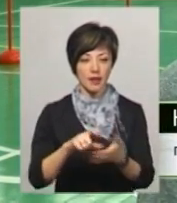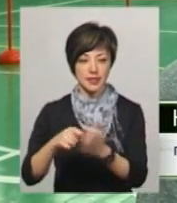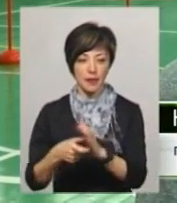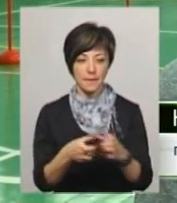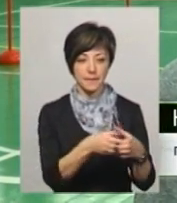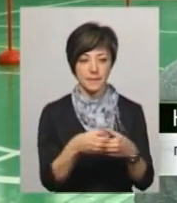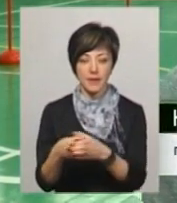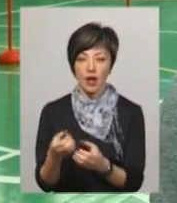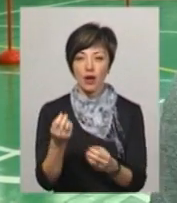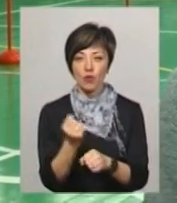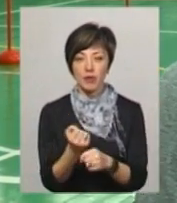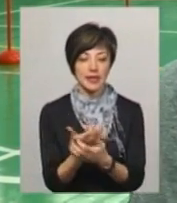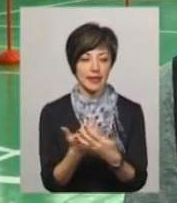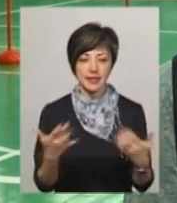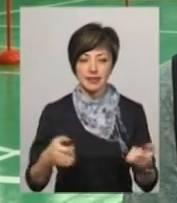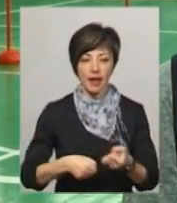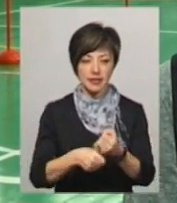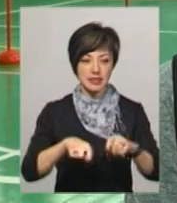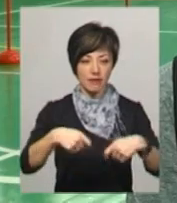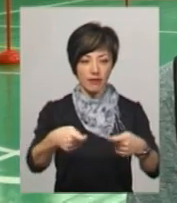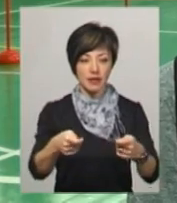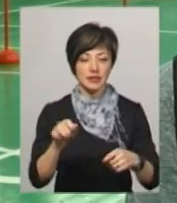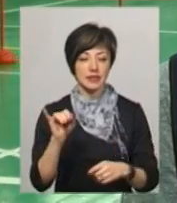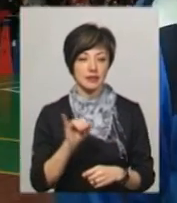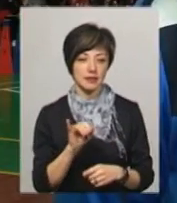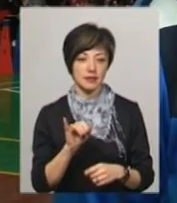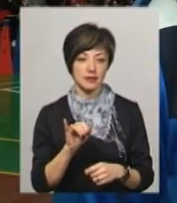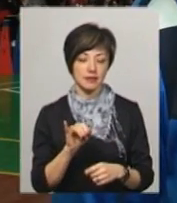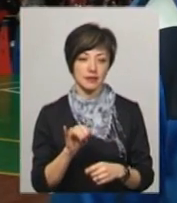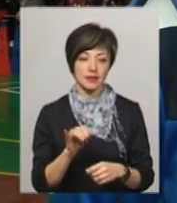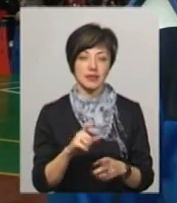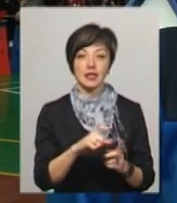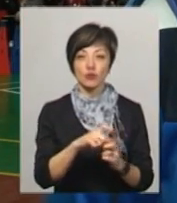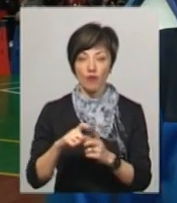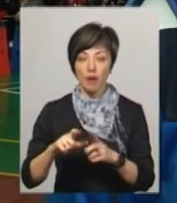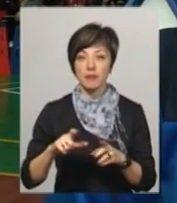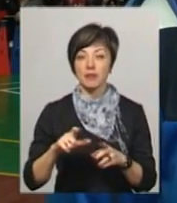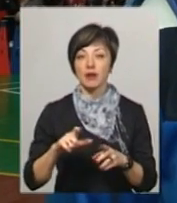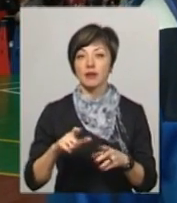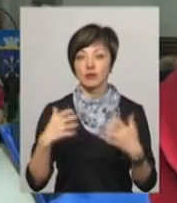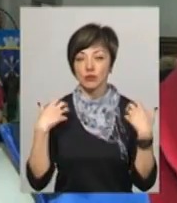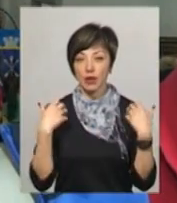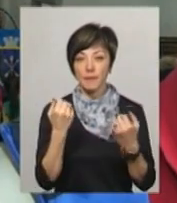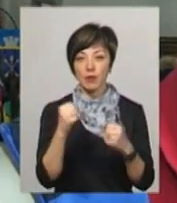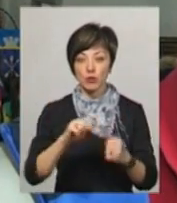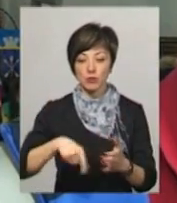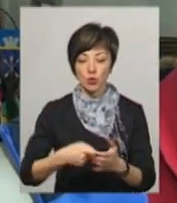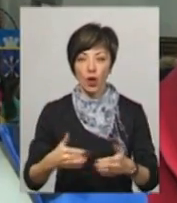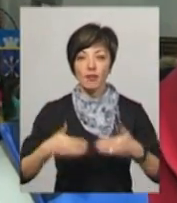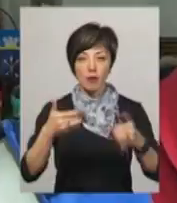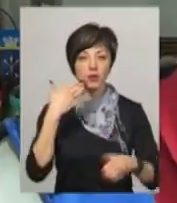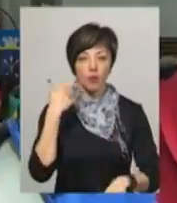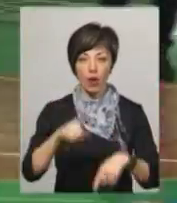різні естафети і перемагали. За словами Олексія Янчука, переможці міського етапу з